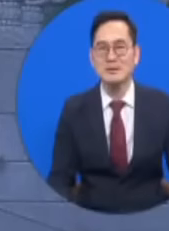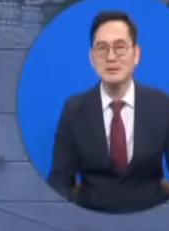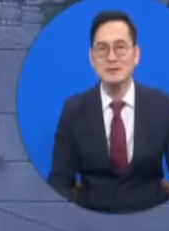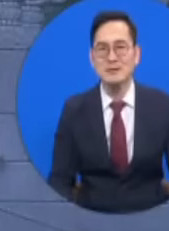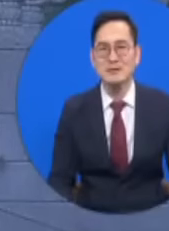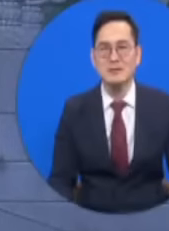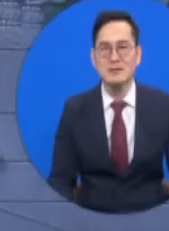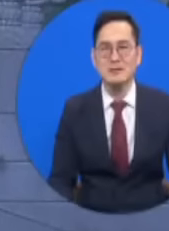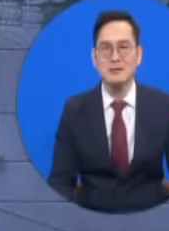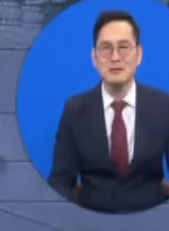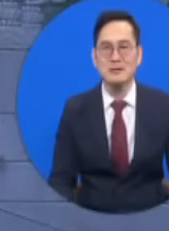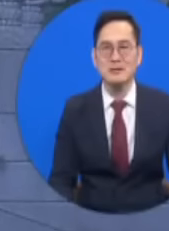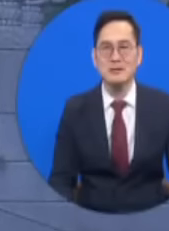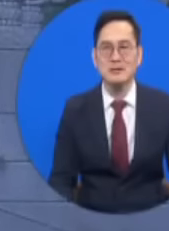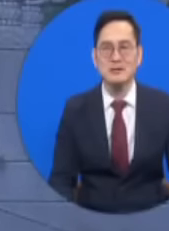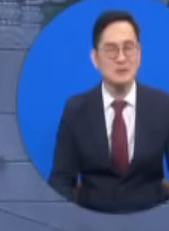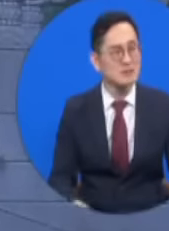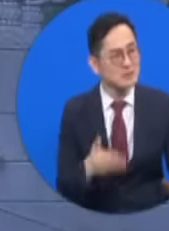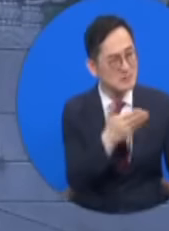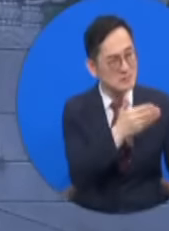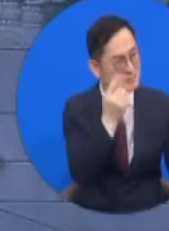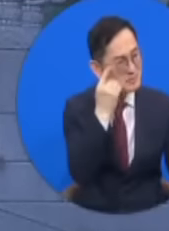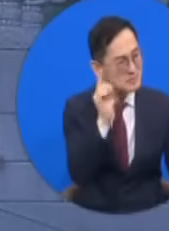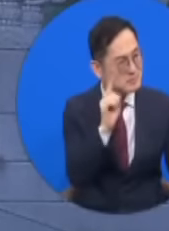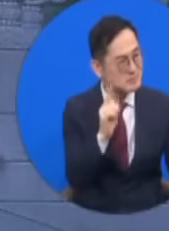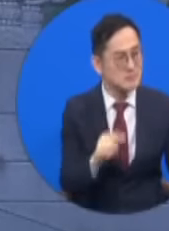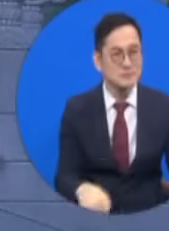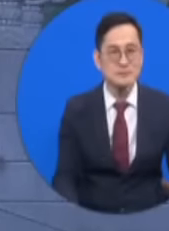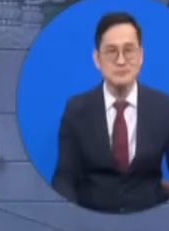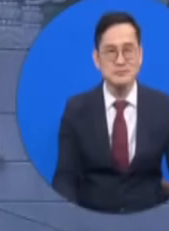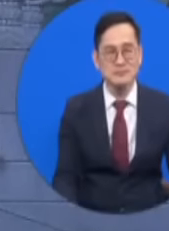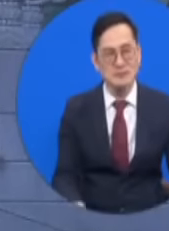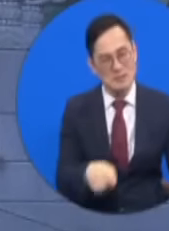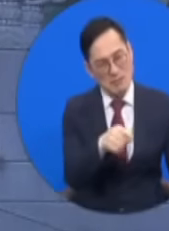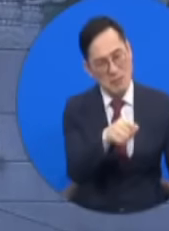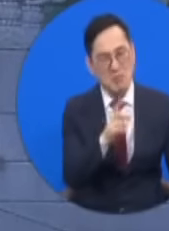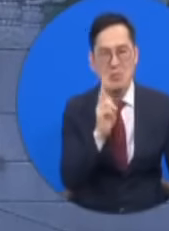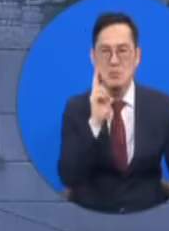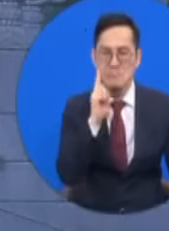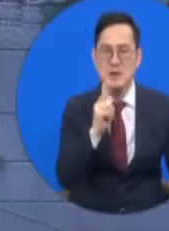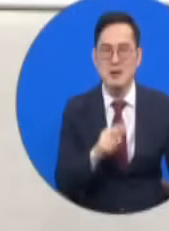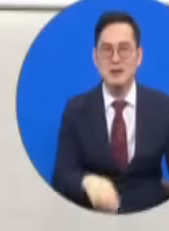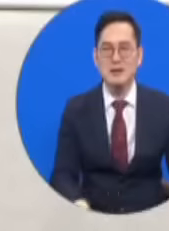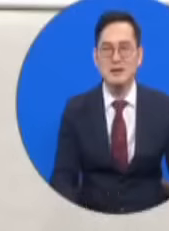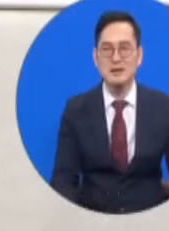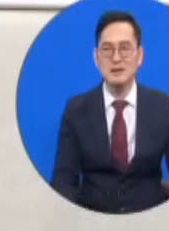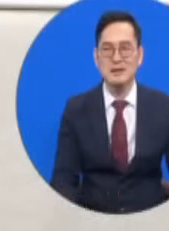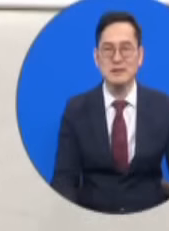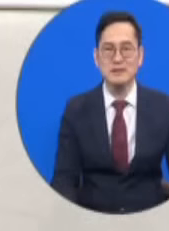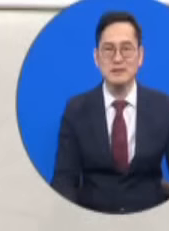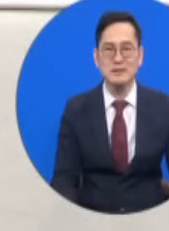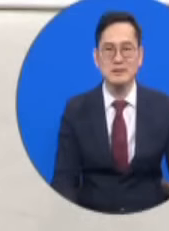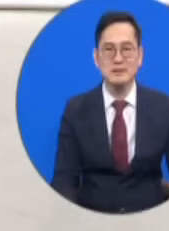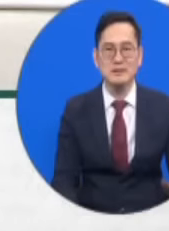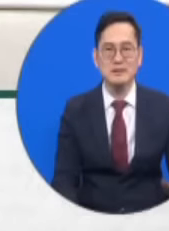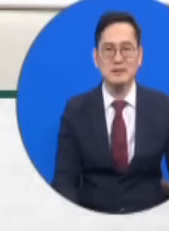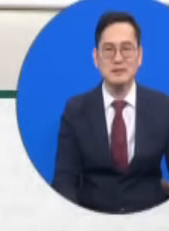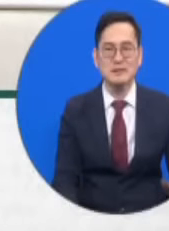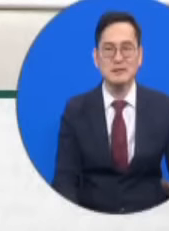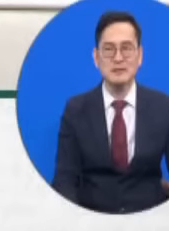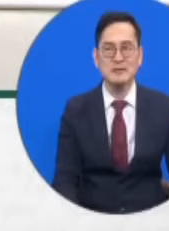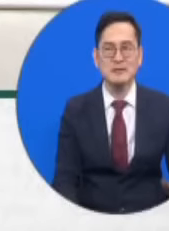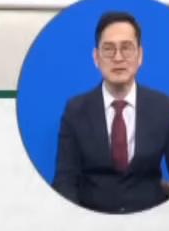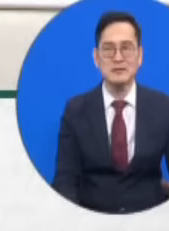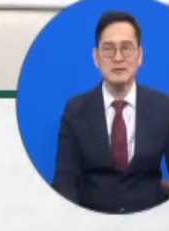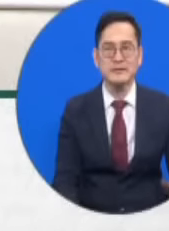발언, 과격한 발언 조기현 부위원장님 어떻게 들으셨습니까? 있을 수 없는 일이죠. 너무 심각하다고 보는데요. 선거일이 뭐